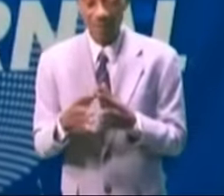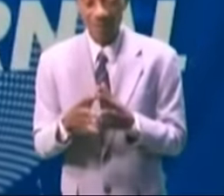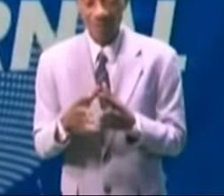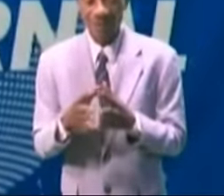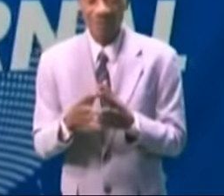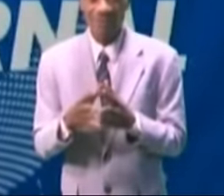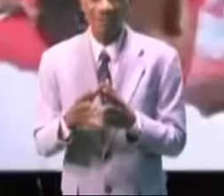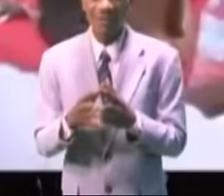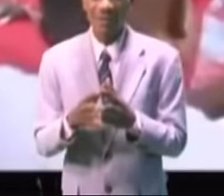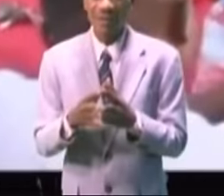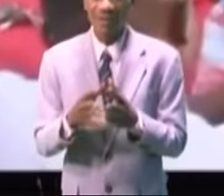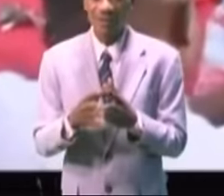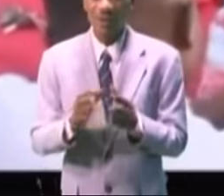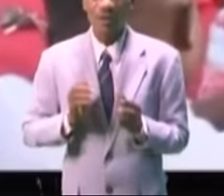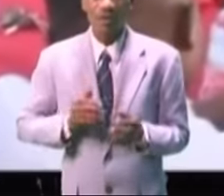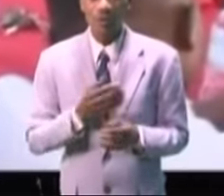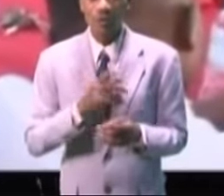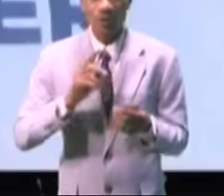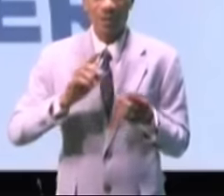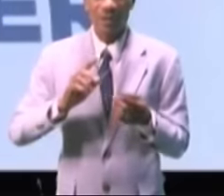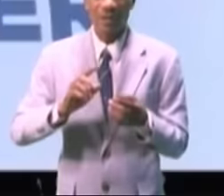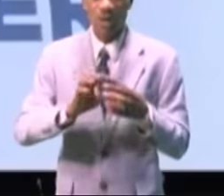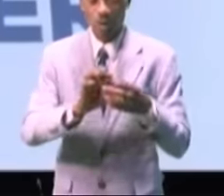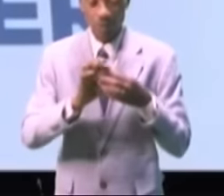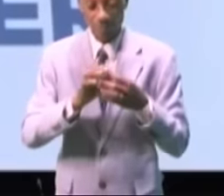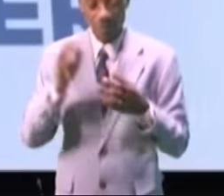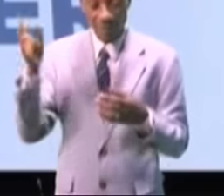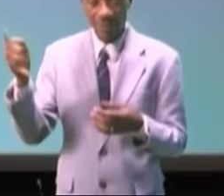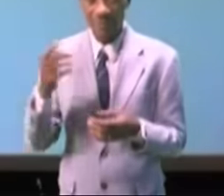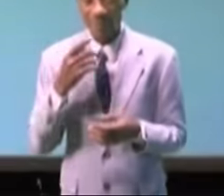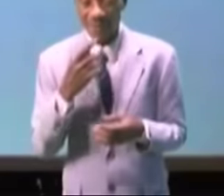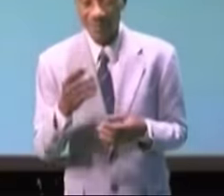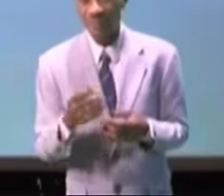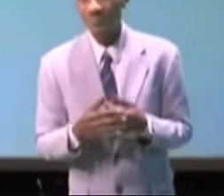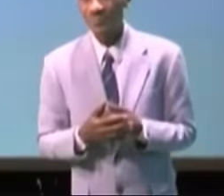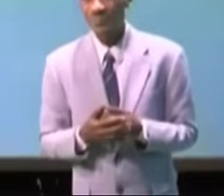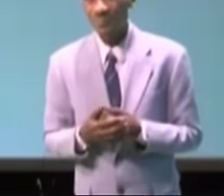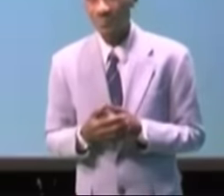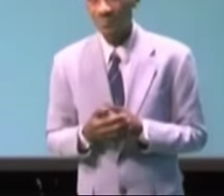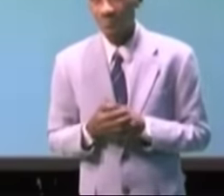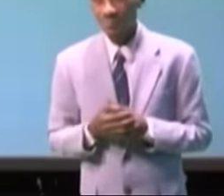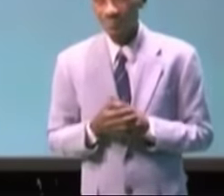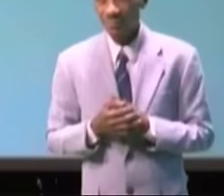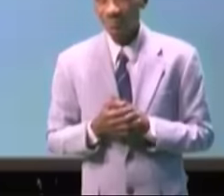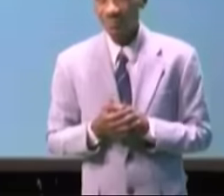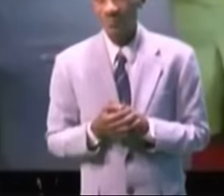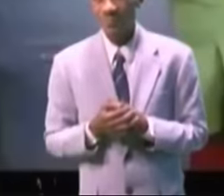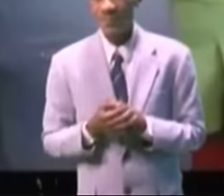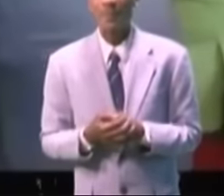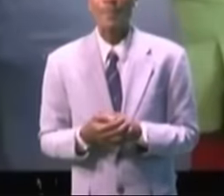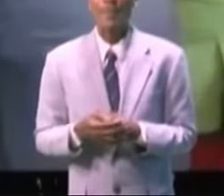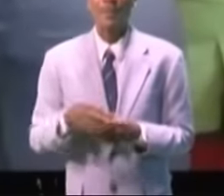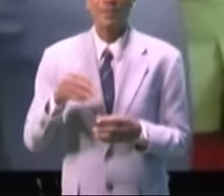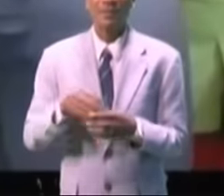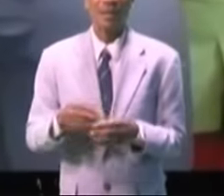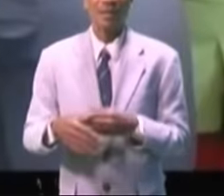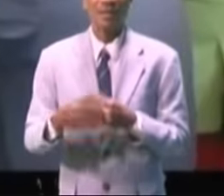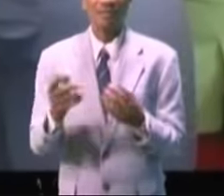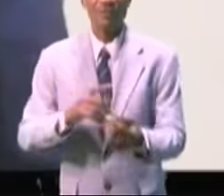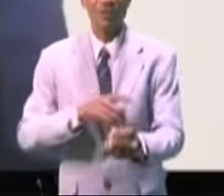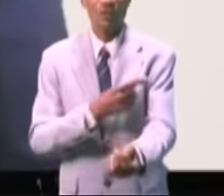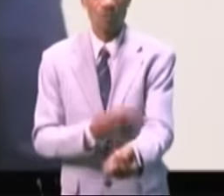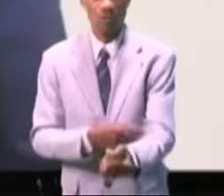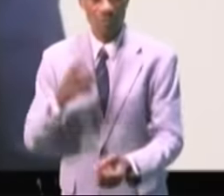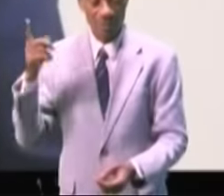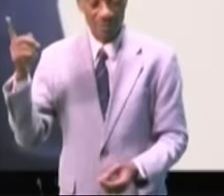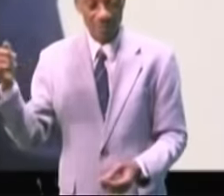Goma. L'amélioration du projet de cadrage du rapport ITR DC 2022 Poule de Goma fait l'objet depuis ce jeudi